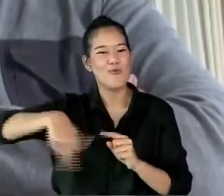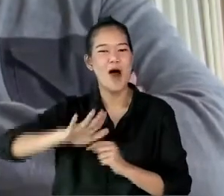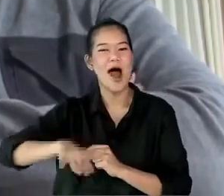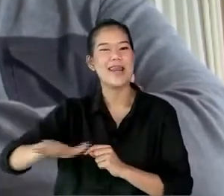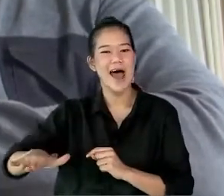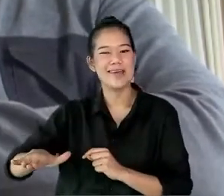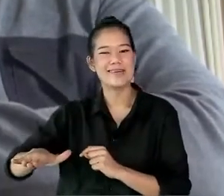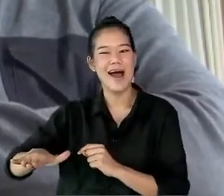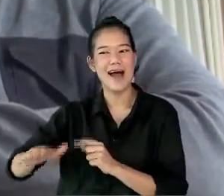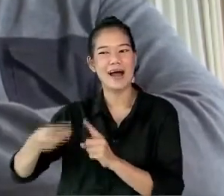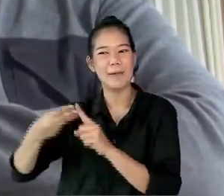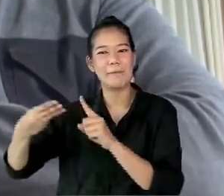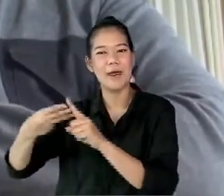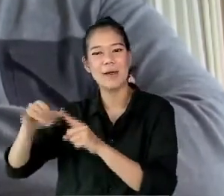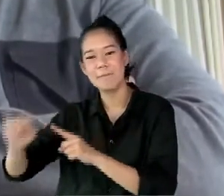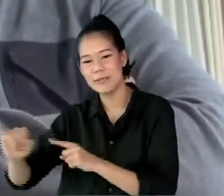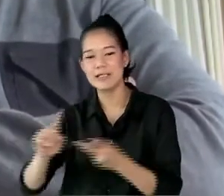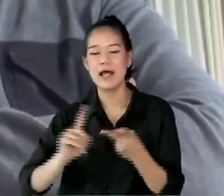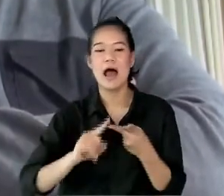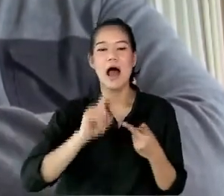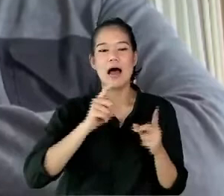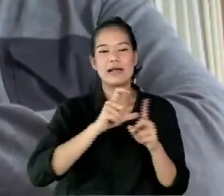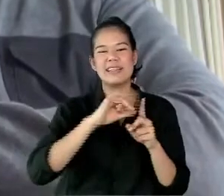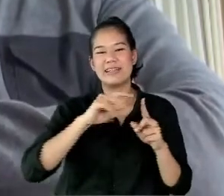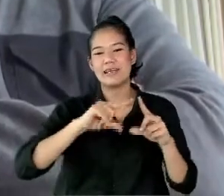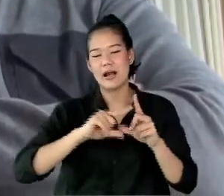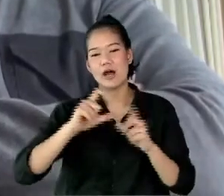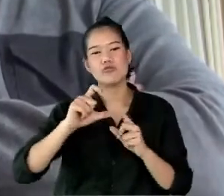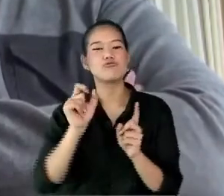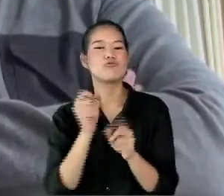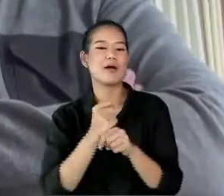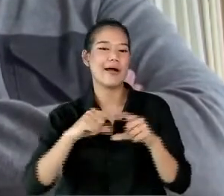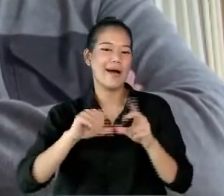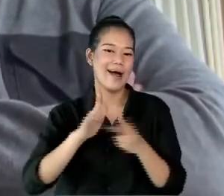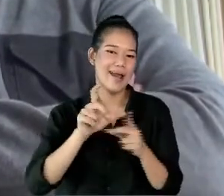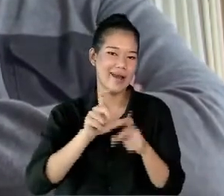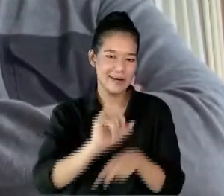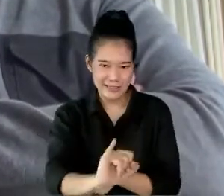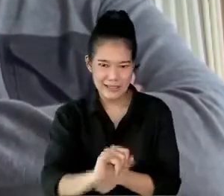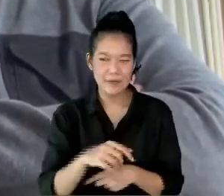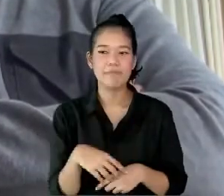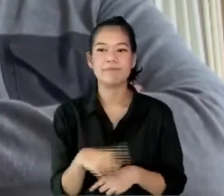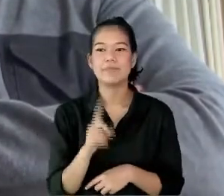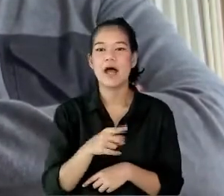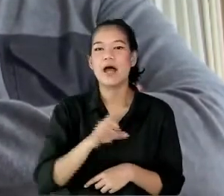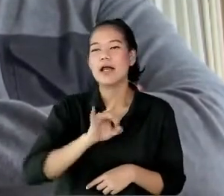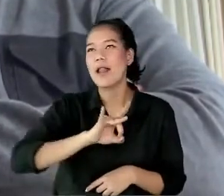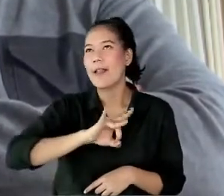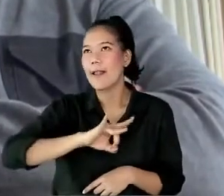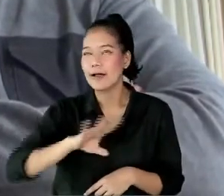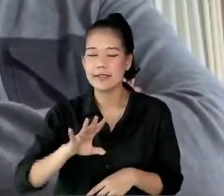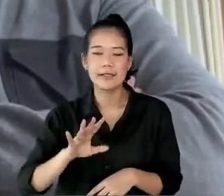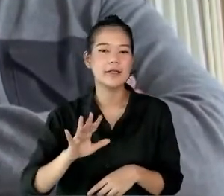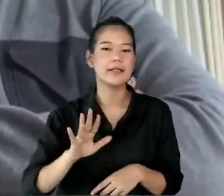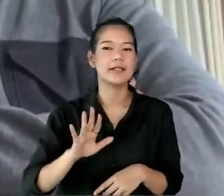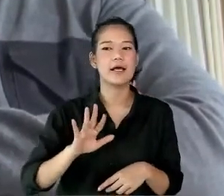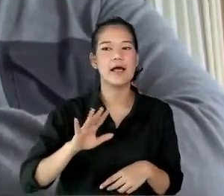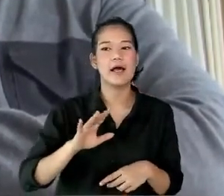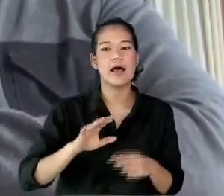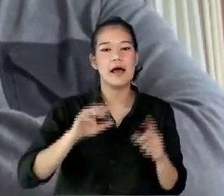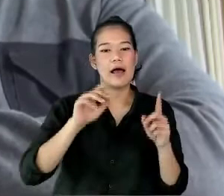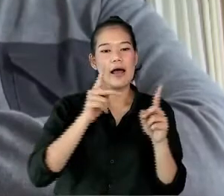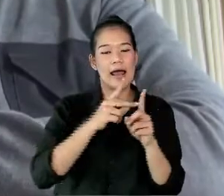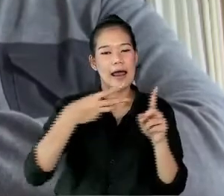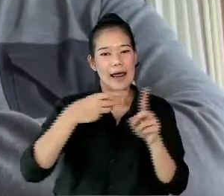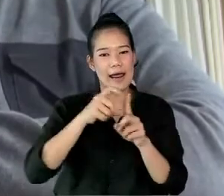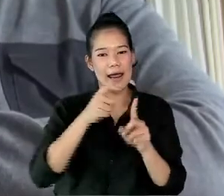semua. Terus ada Dira Sugandi, terus ada Uti, terus ada